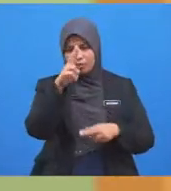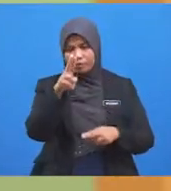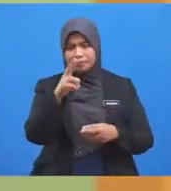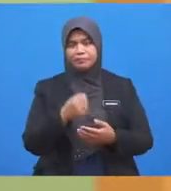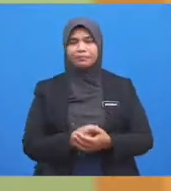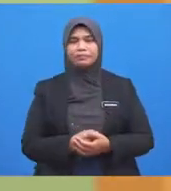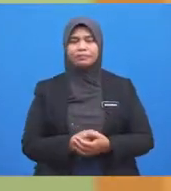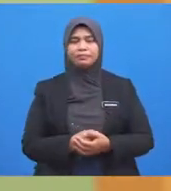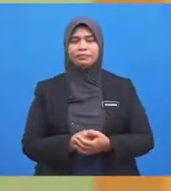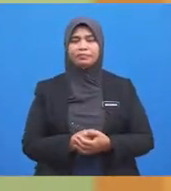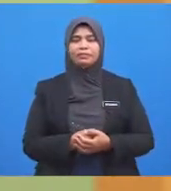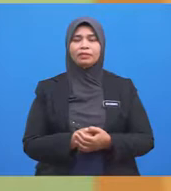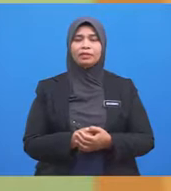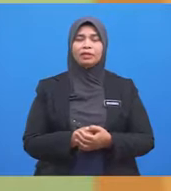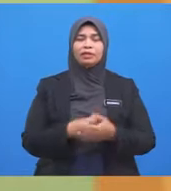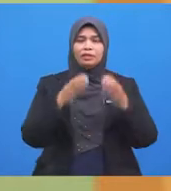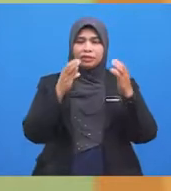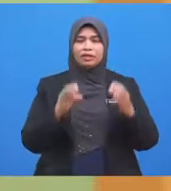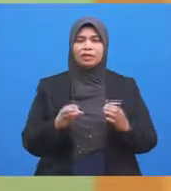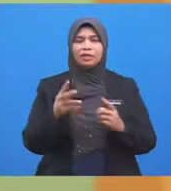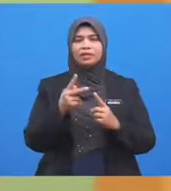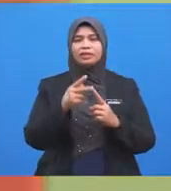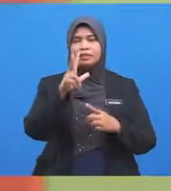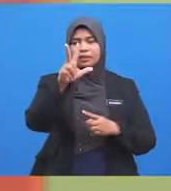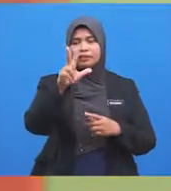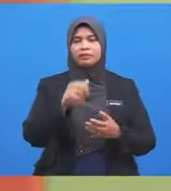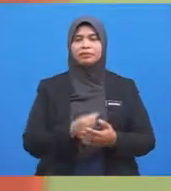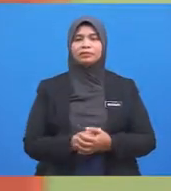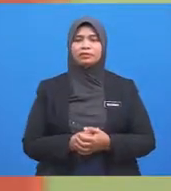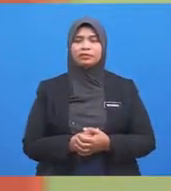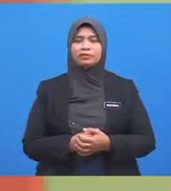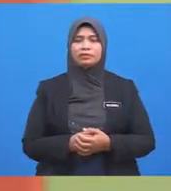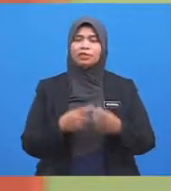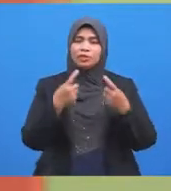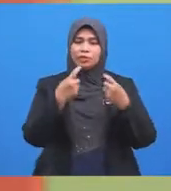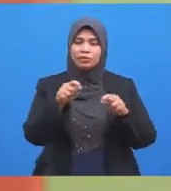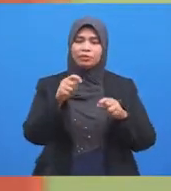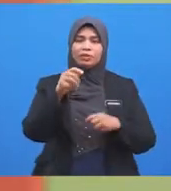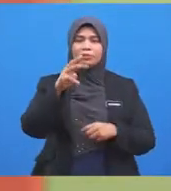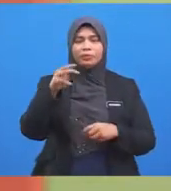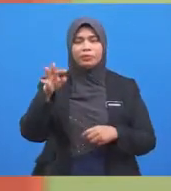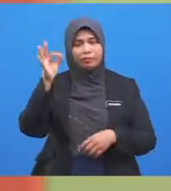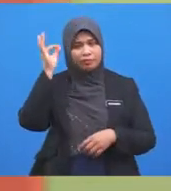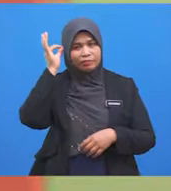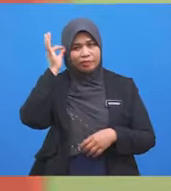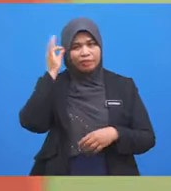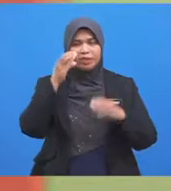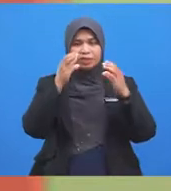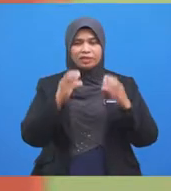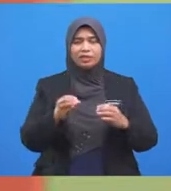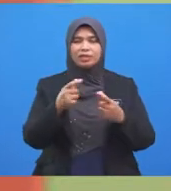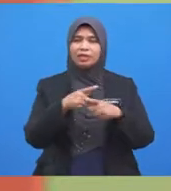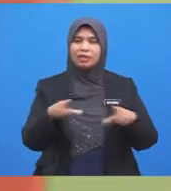Baik, cikgu. Cara yang ketiga? Cuba murid-murid fikirkan cara